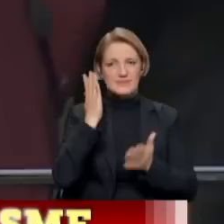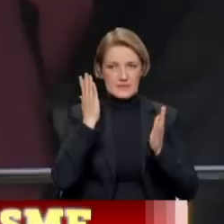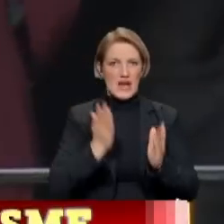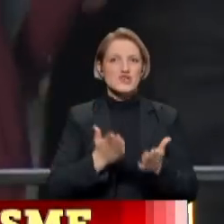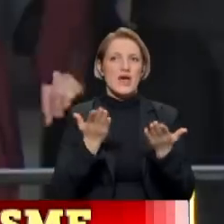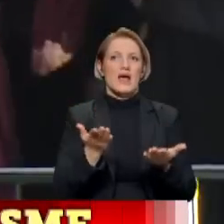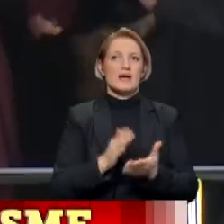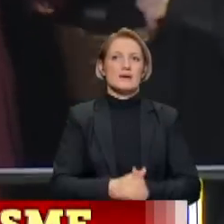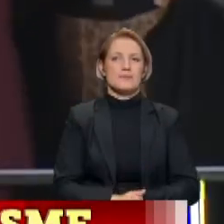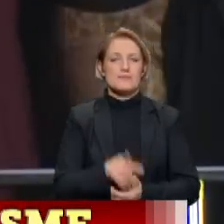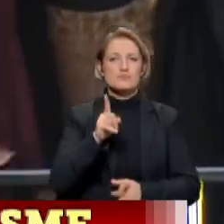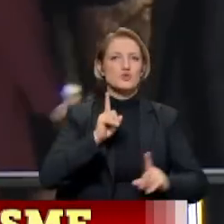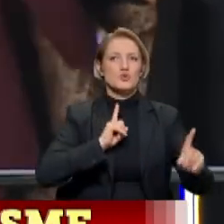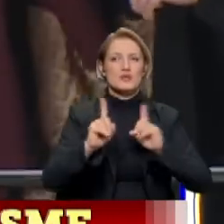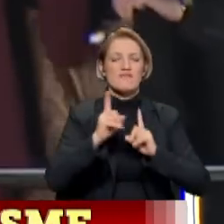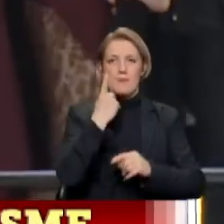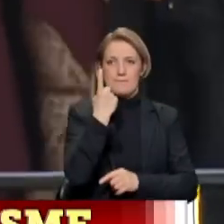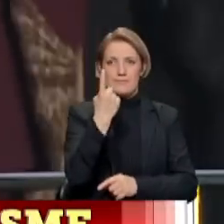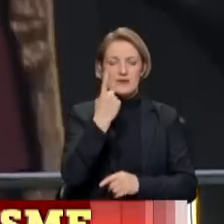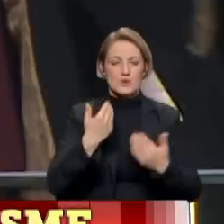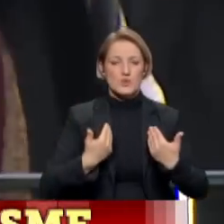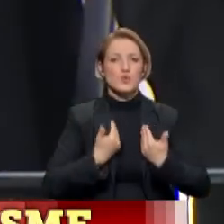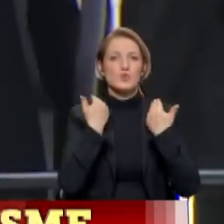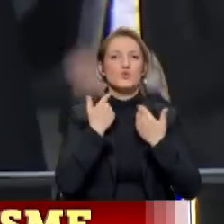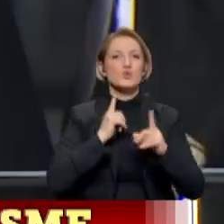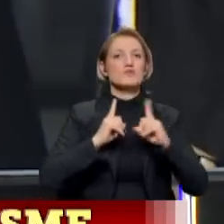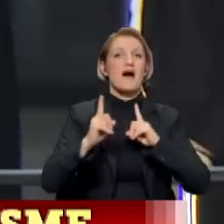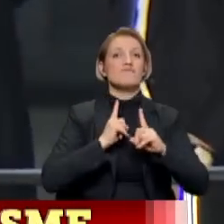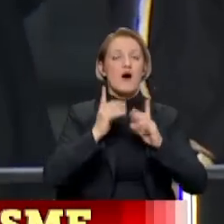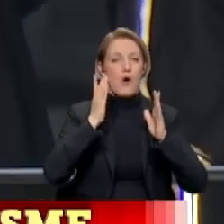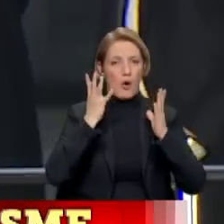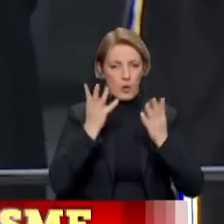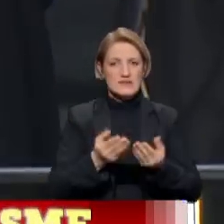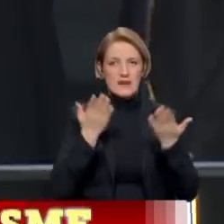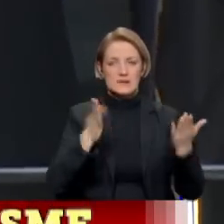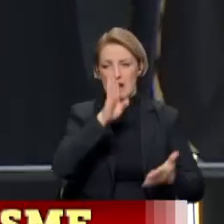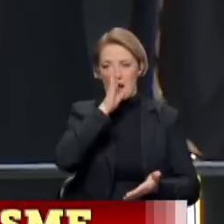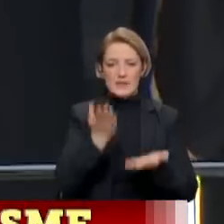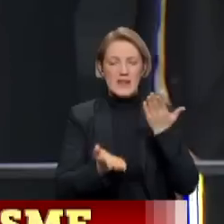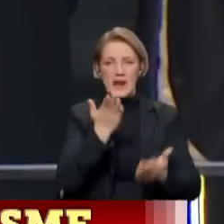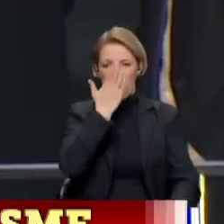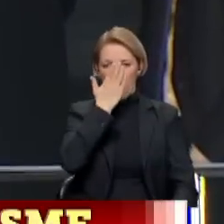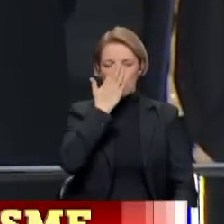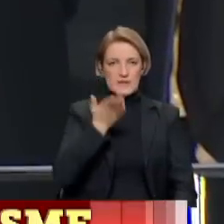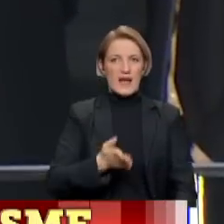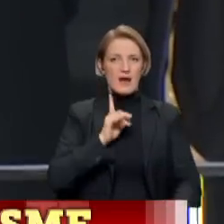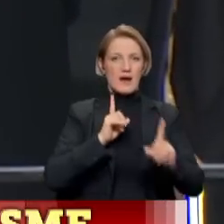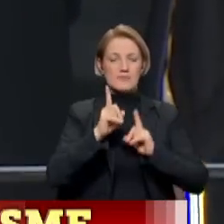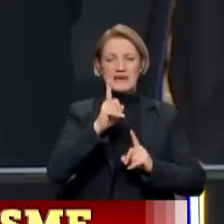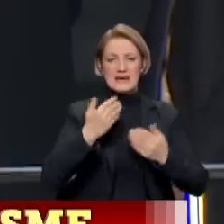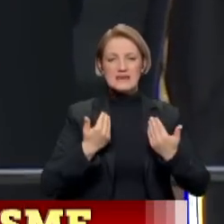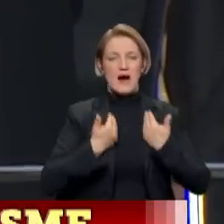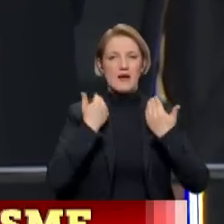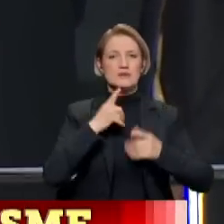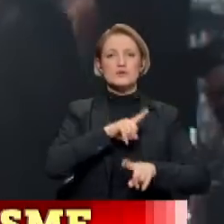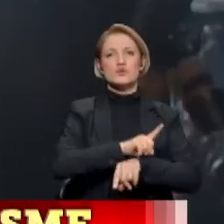Keşke bu dava bir hukuk davası olsaydı, adalet önünde bir